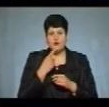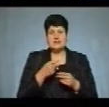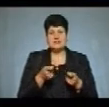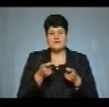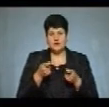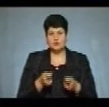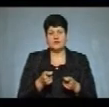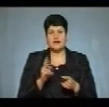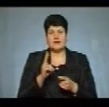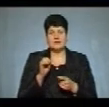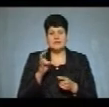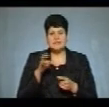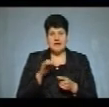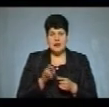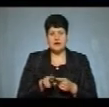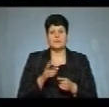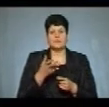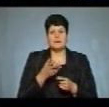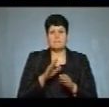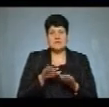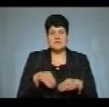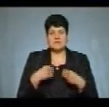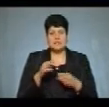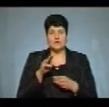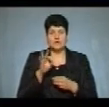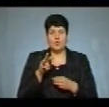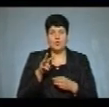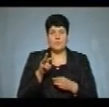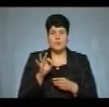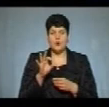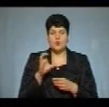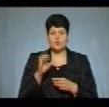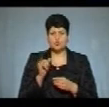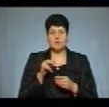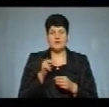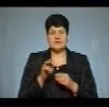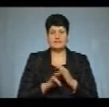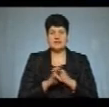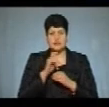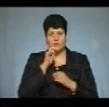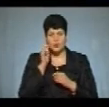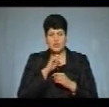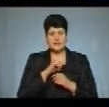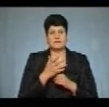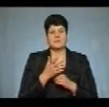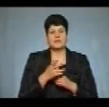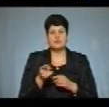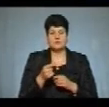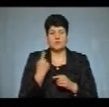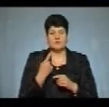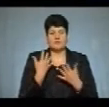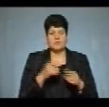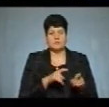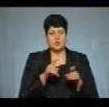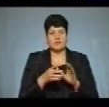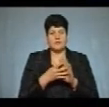Тернопільської єпархії Володимира Зубілевича, після надання томусу до Православної церкви України з російської, на Тернопільщині перейшли